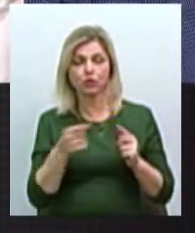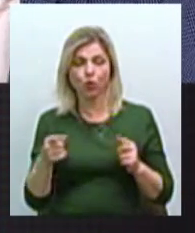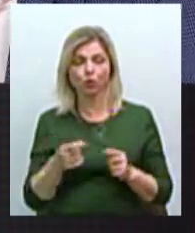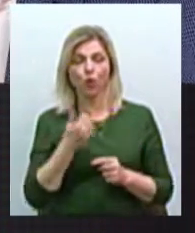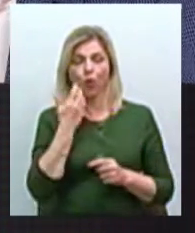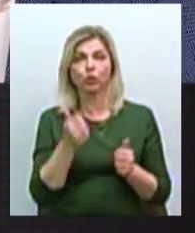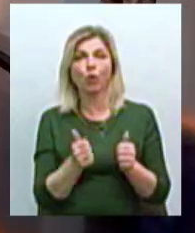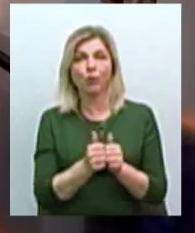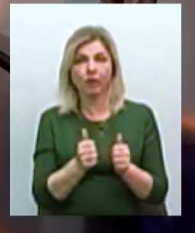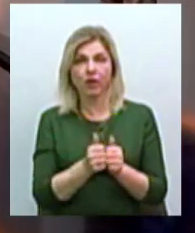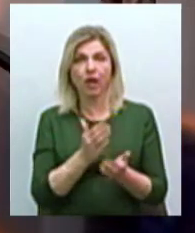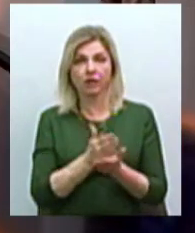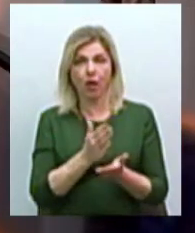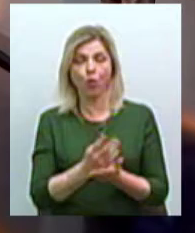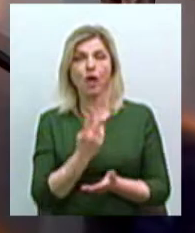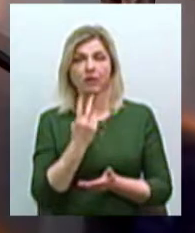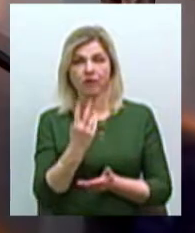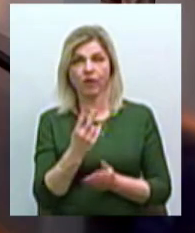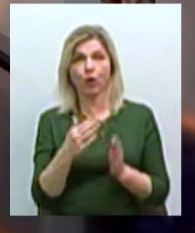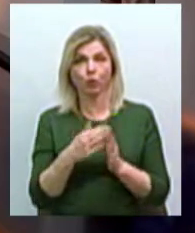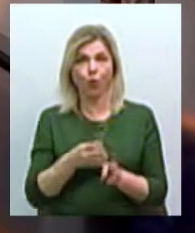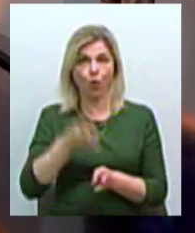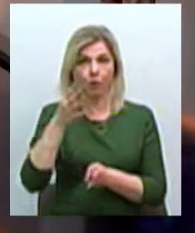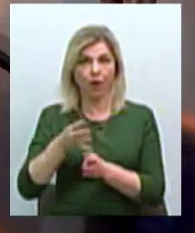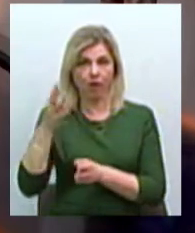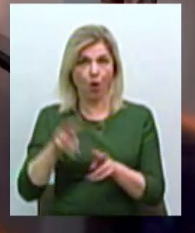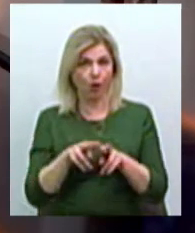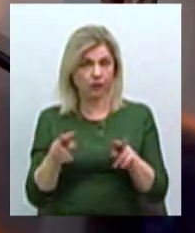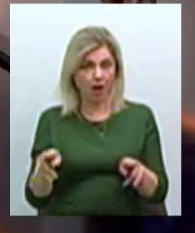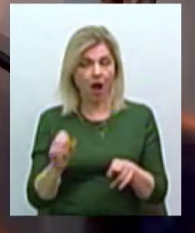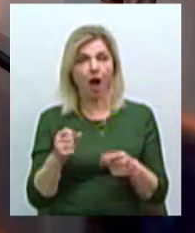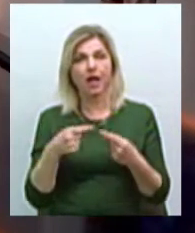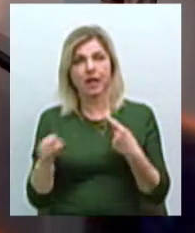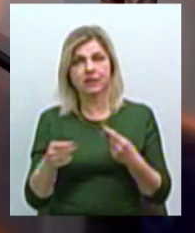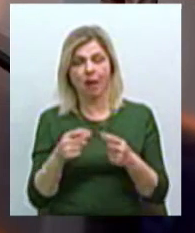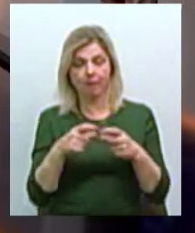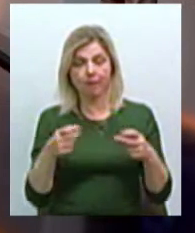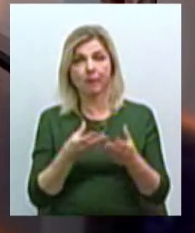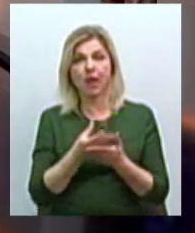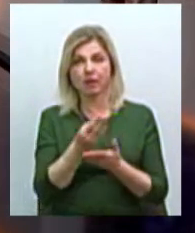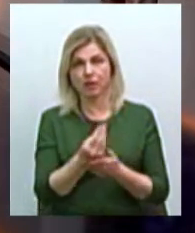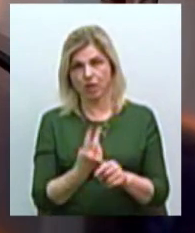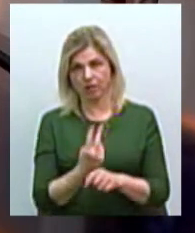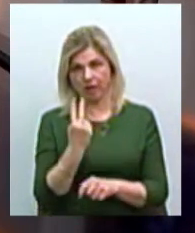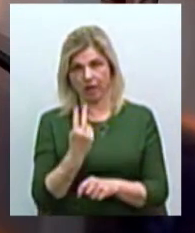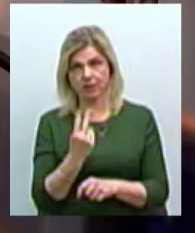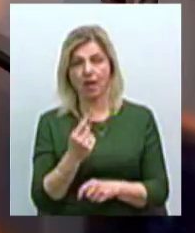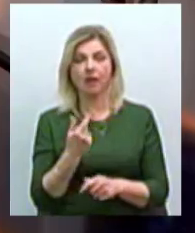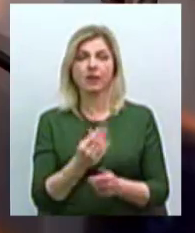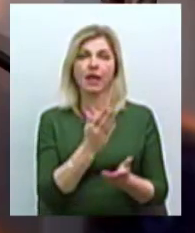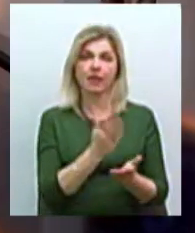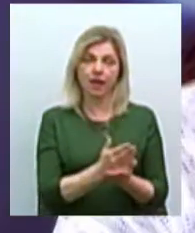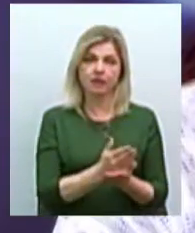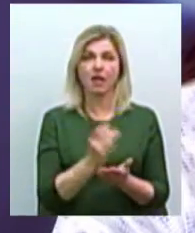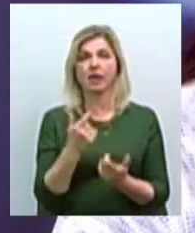поряд розташовані дві багатоповерхівки однакові, і різниця в платіжках в два рази від тих, де є ІТП,